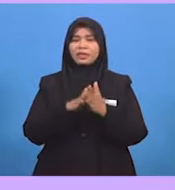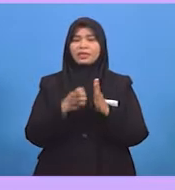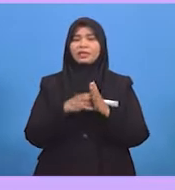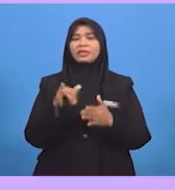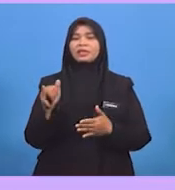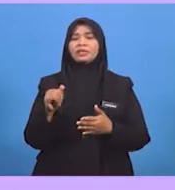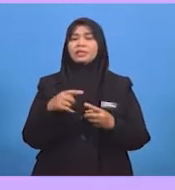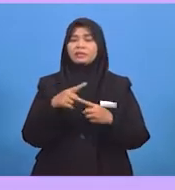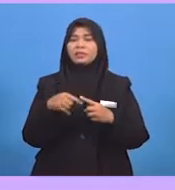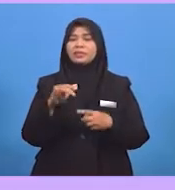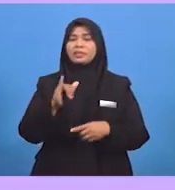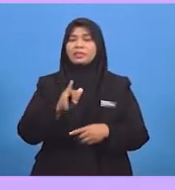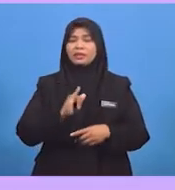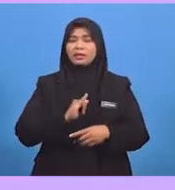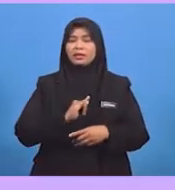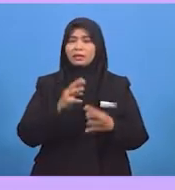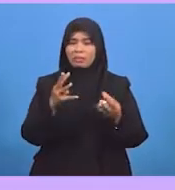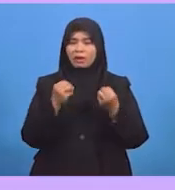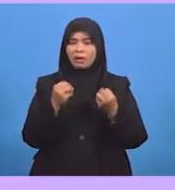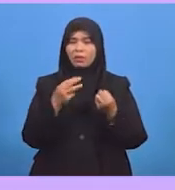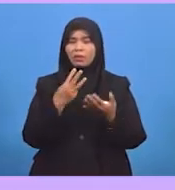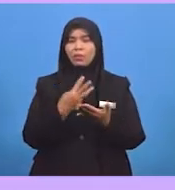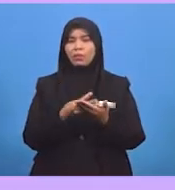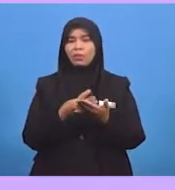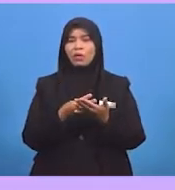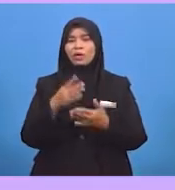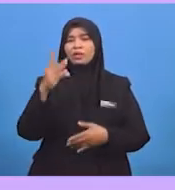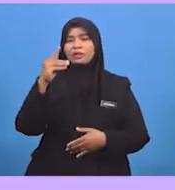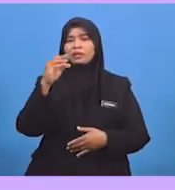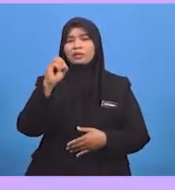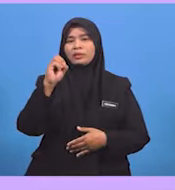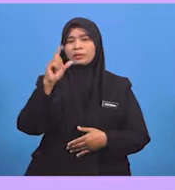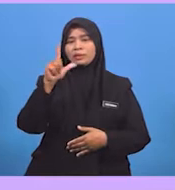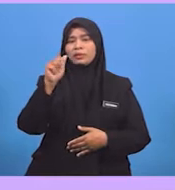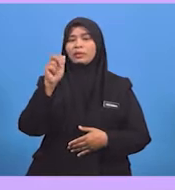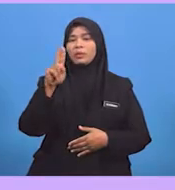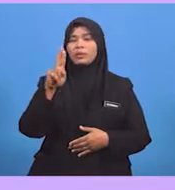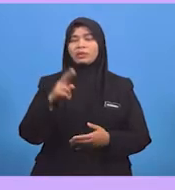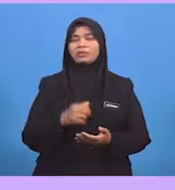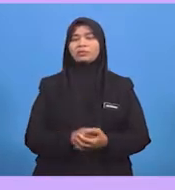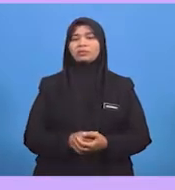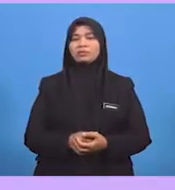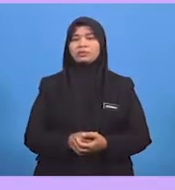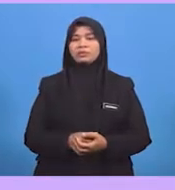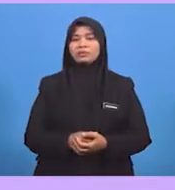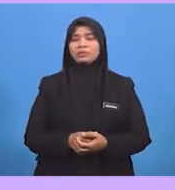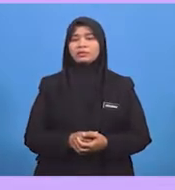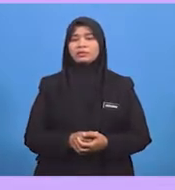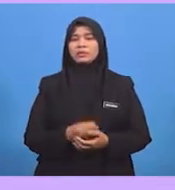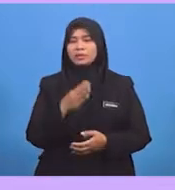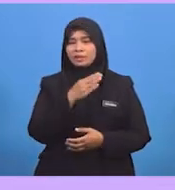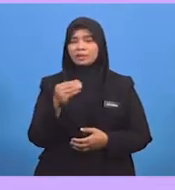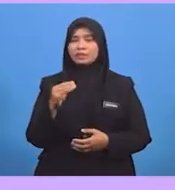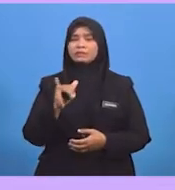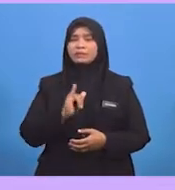Ertinya, apabila saya perlu mata wang US dollar, bank akan jual mata wang US dollar kepada saya